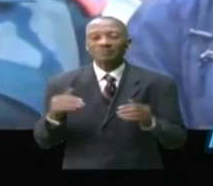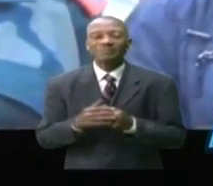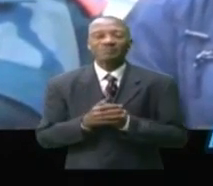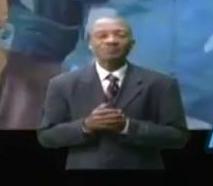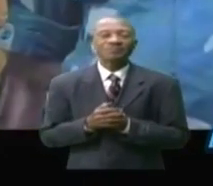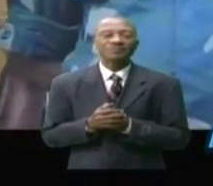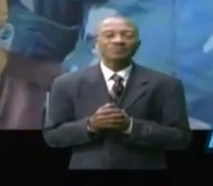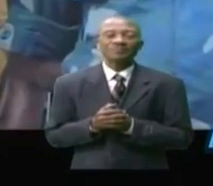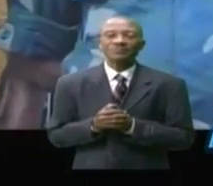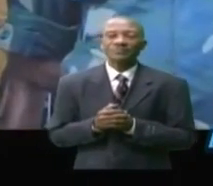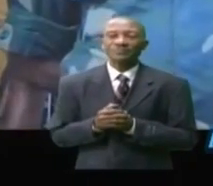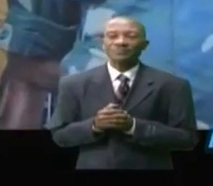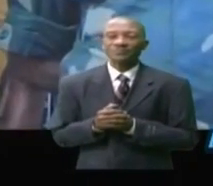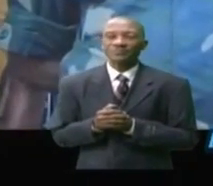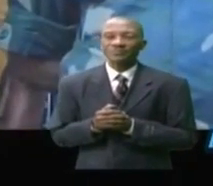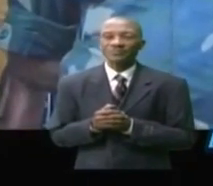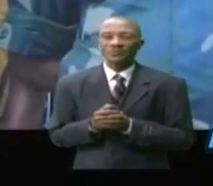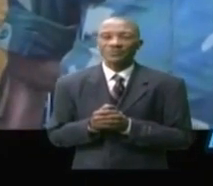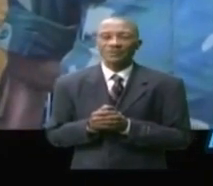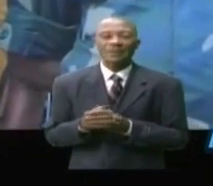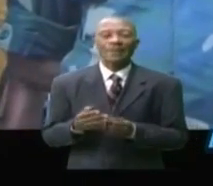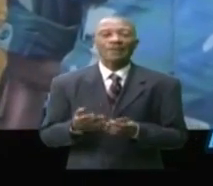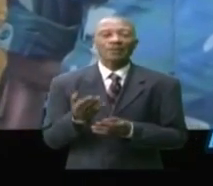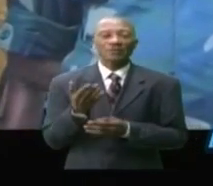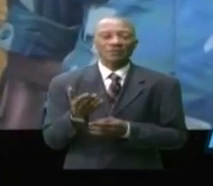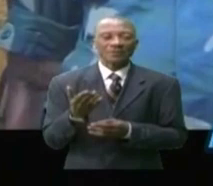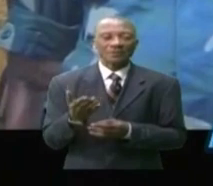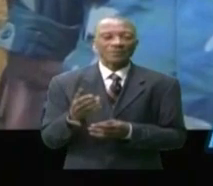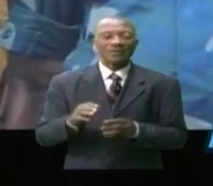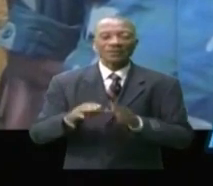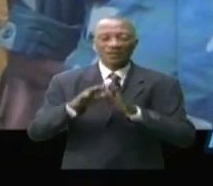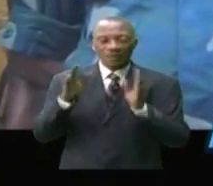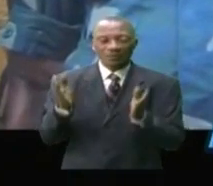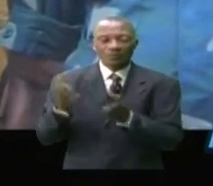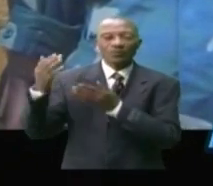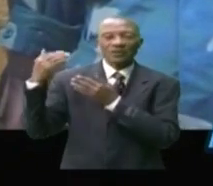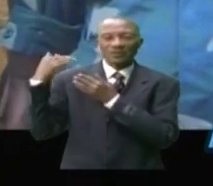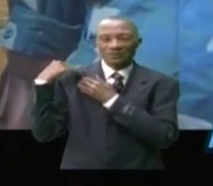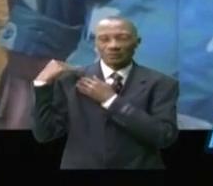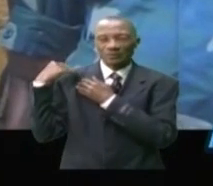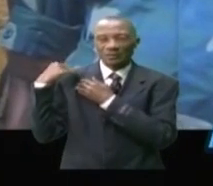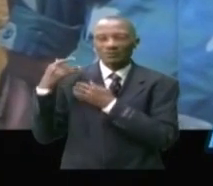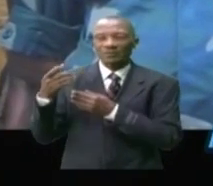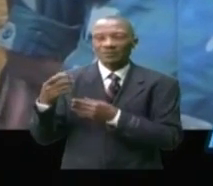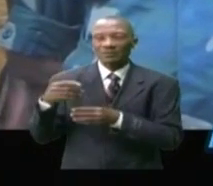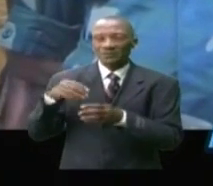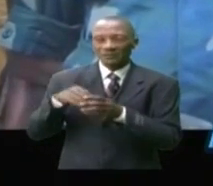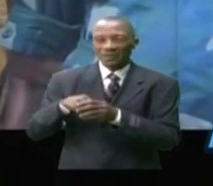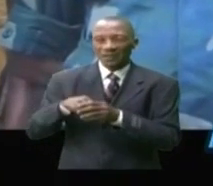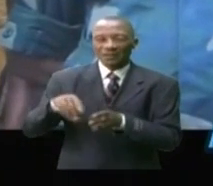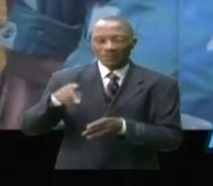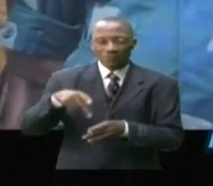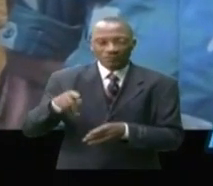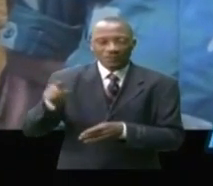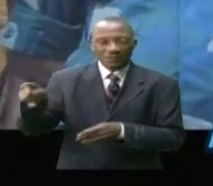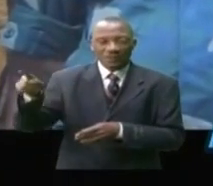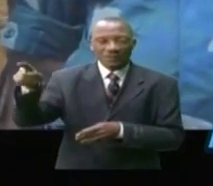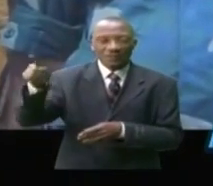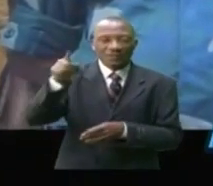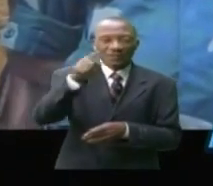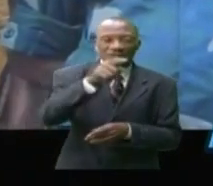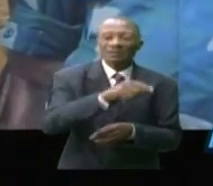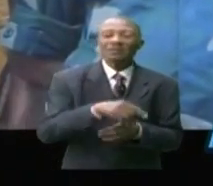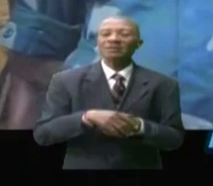formelle à tous les éléments de la FPIC de commettre des